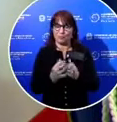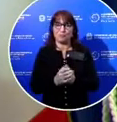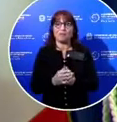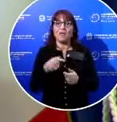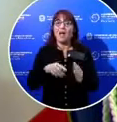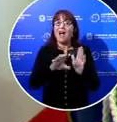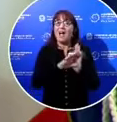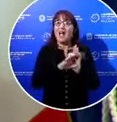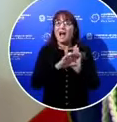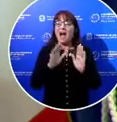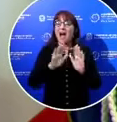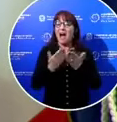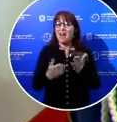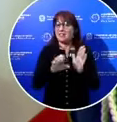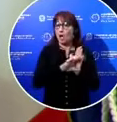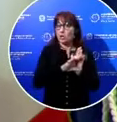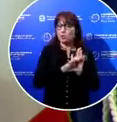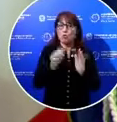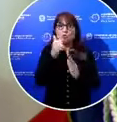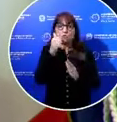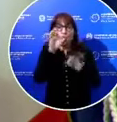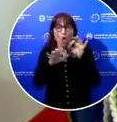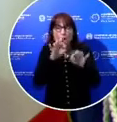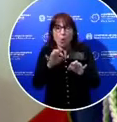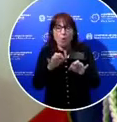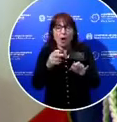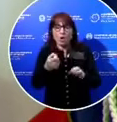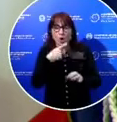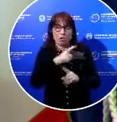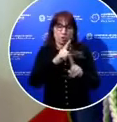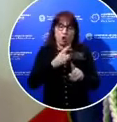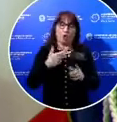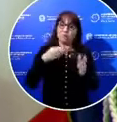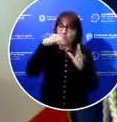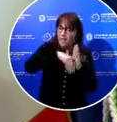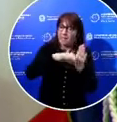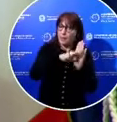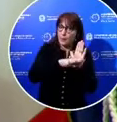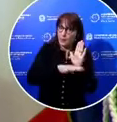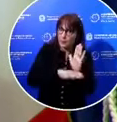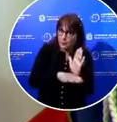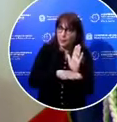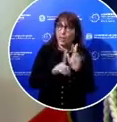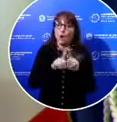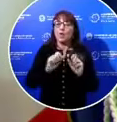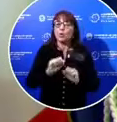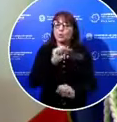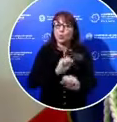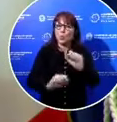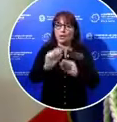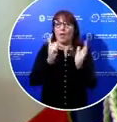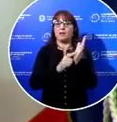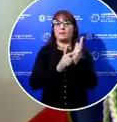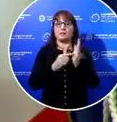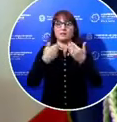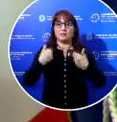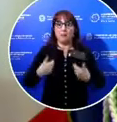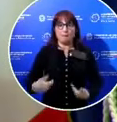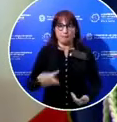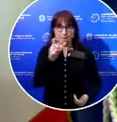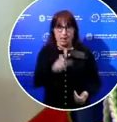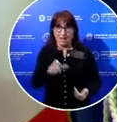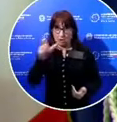si occupa direttamente delle tossicomanie, contiene tuttavia una serie di disposizioni a tutela dei diritti della persona che